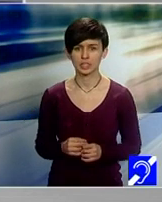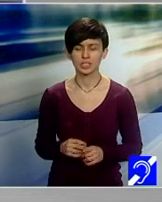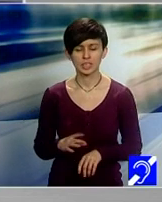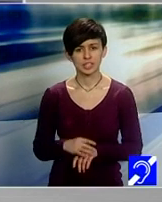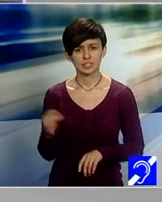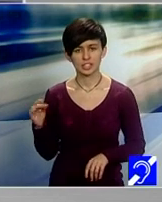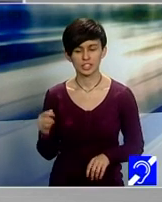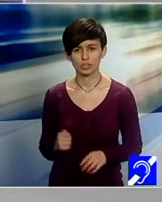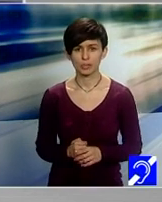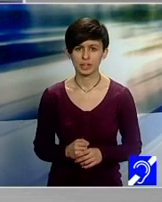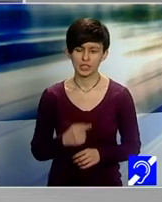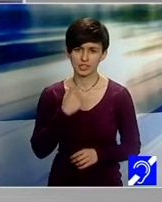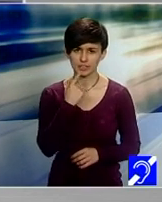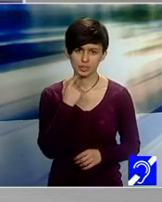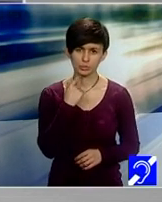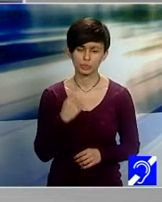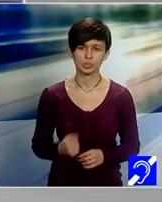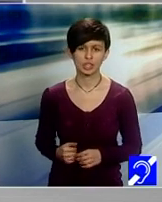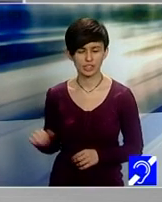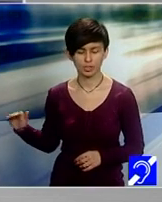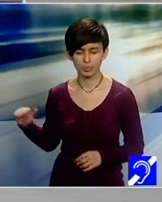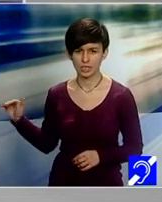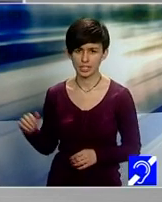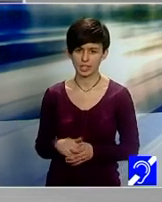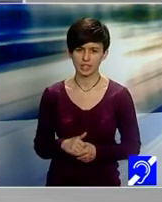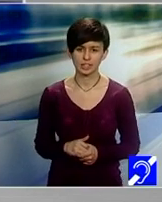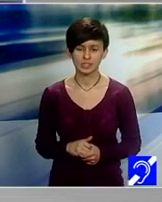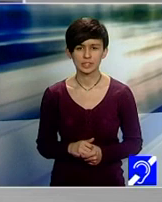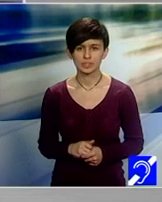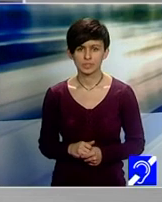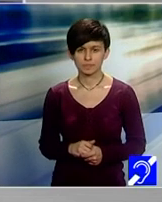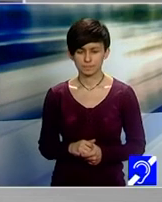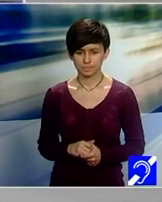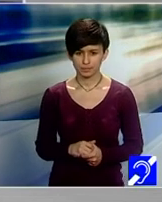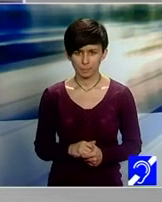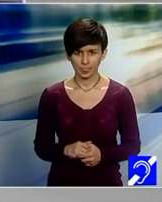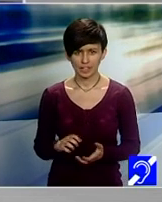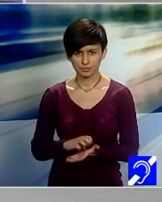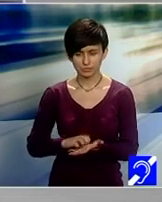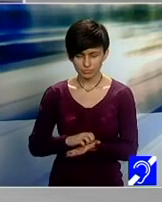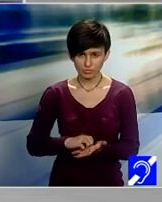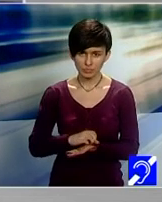ardei și foarte multe feluri de legume pe care le întâlnim pe masa oamenilor zilnic.